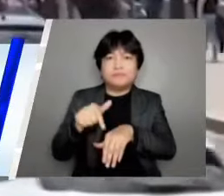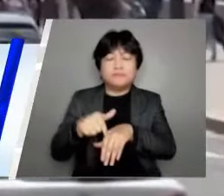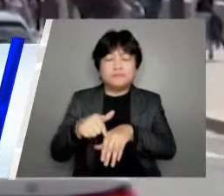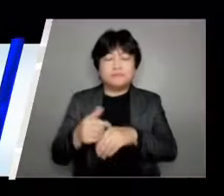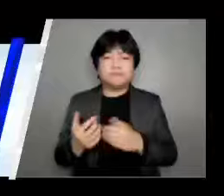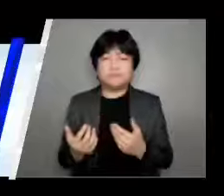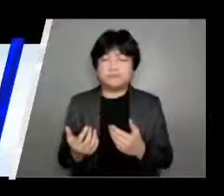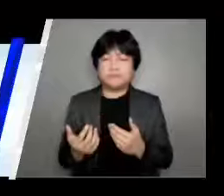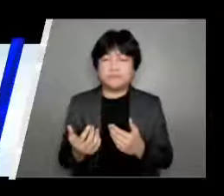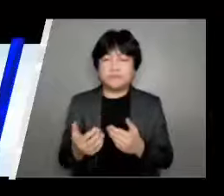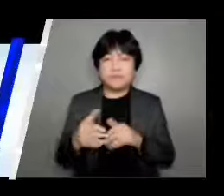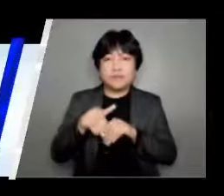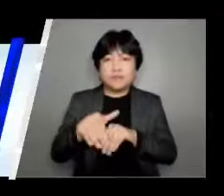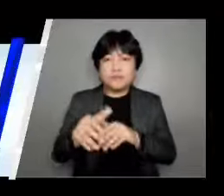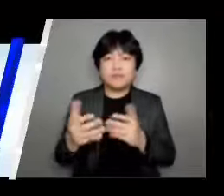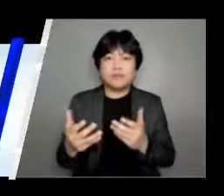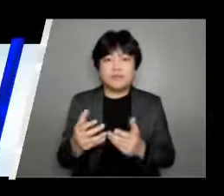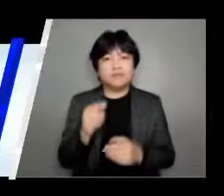not in stadium.